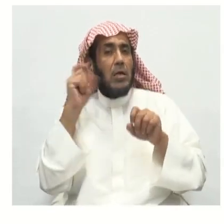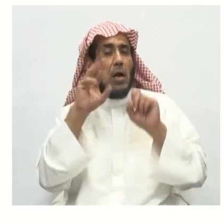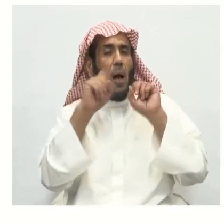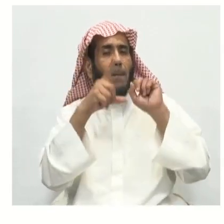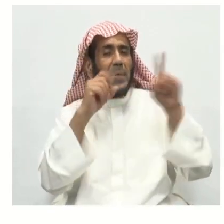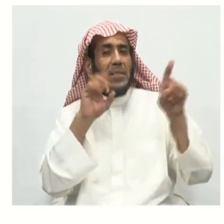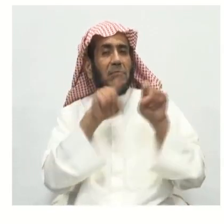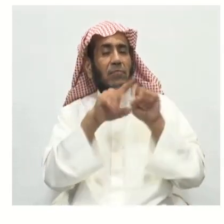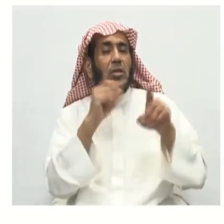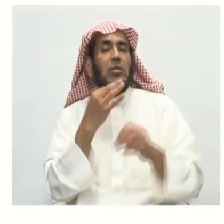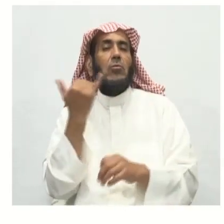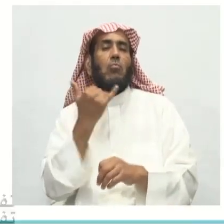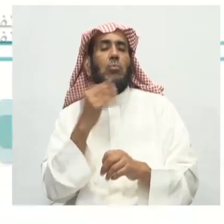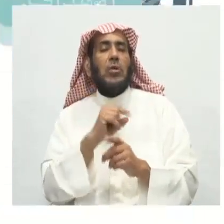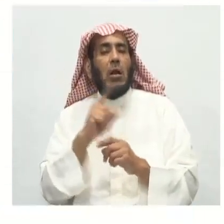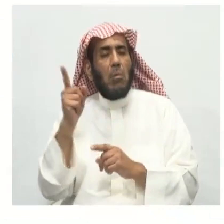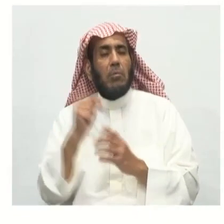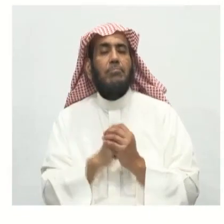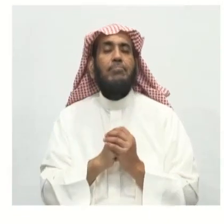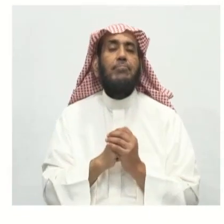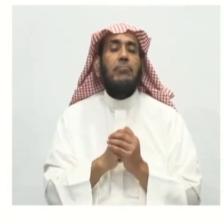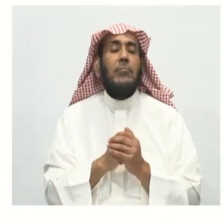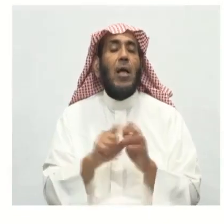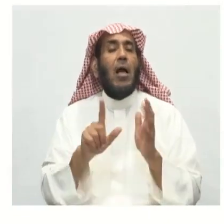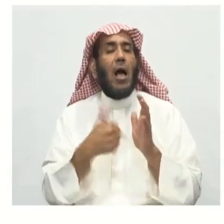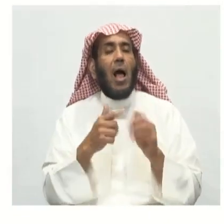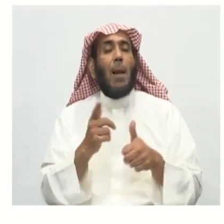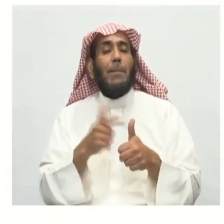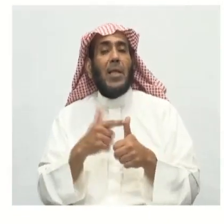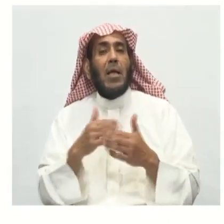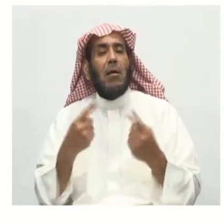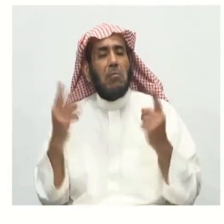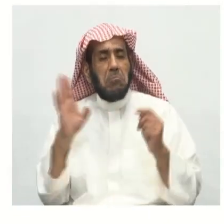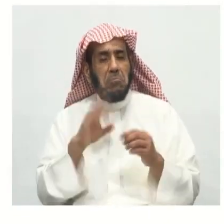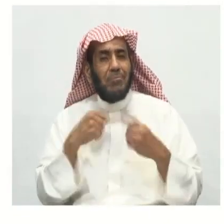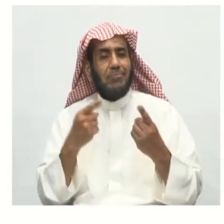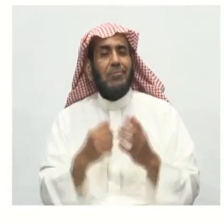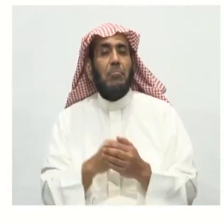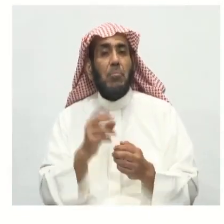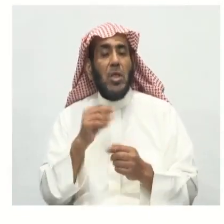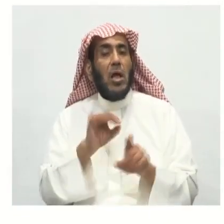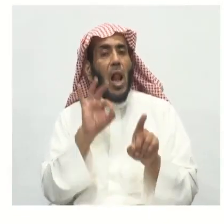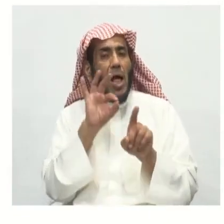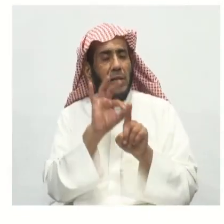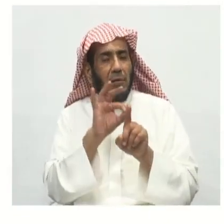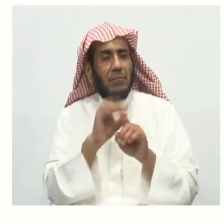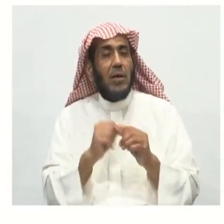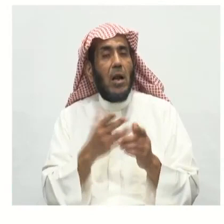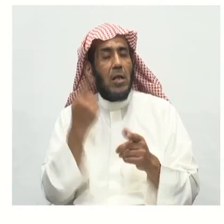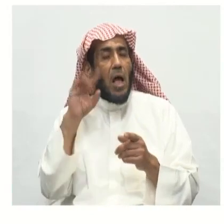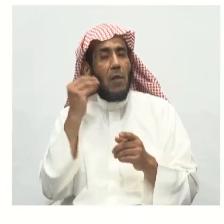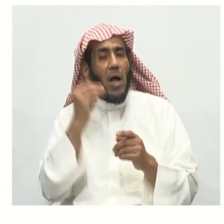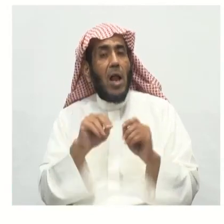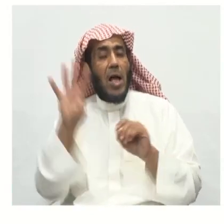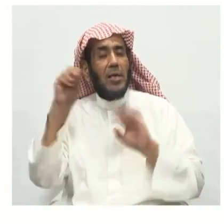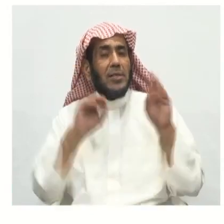يتابعنا من خلاله البدايه كما جرت العاده ستكون بذكر الاهداف ان نتعرف على